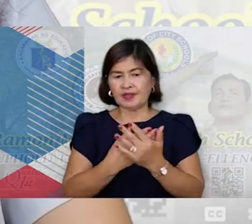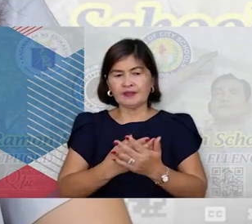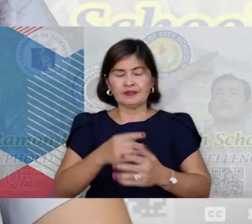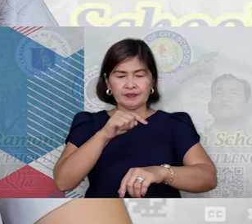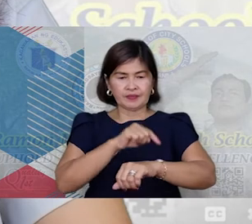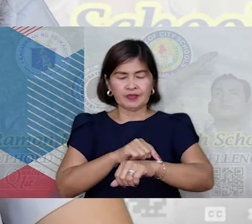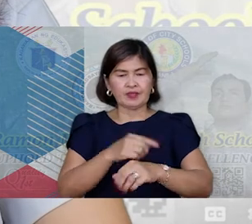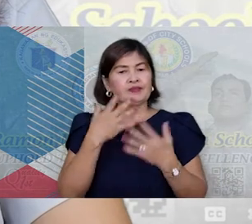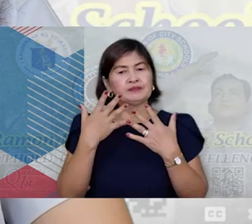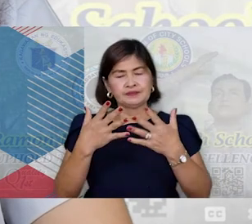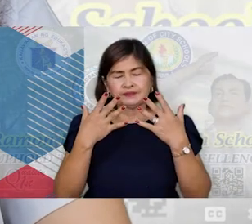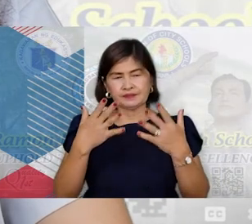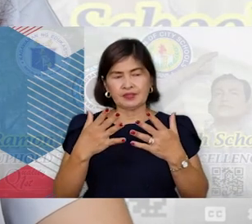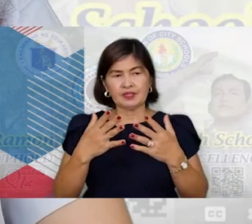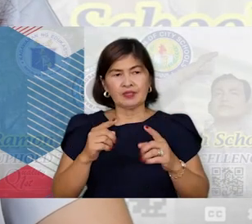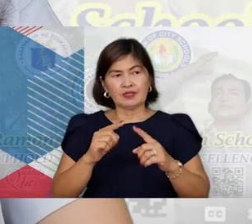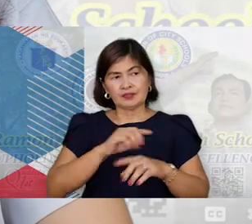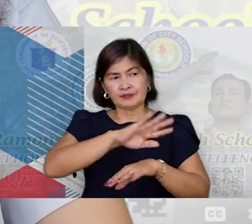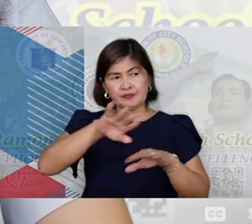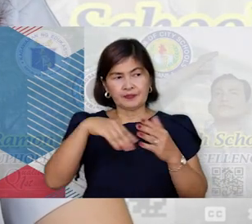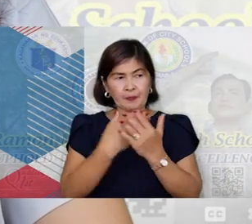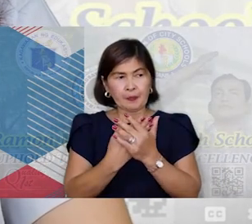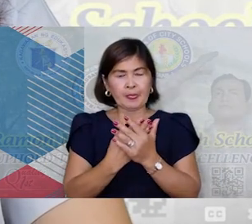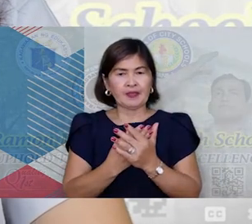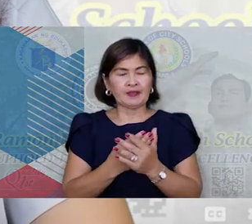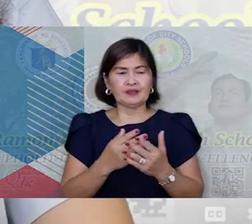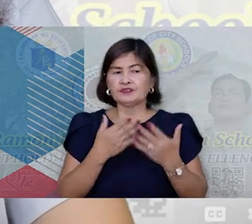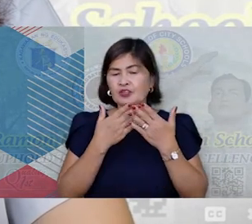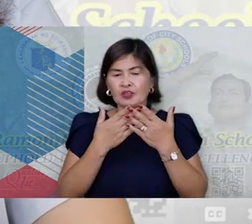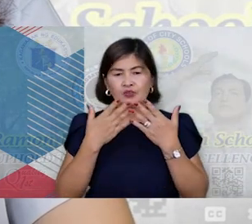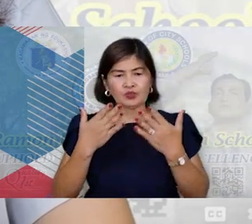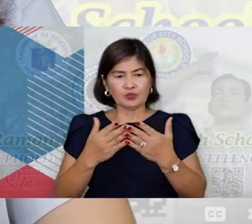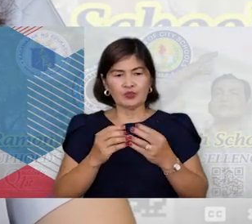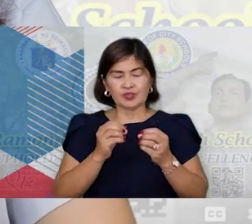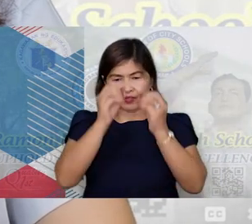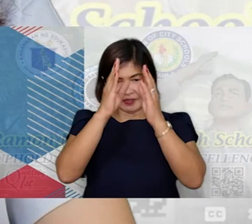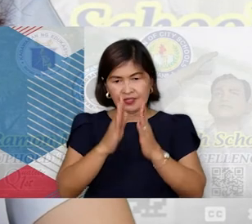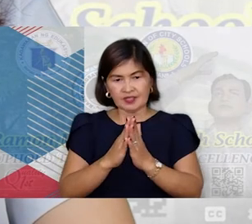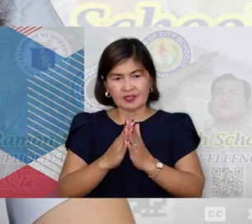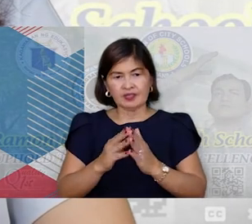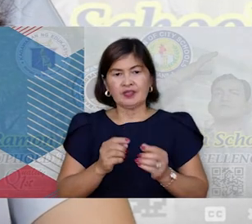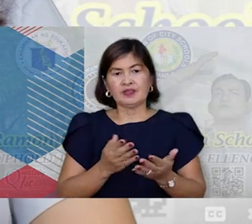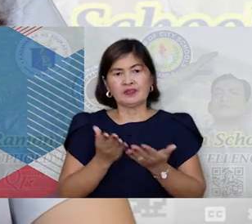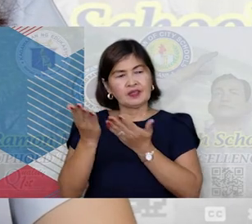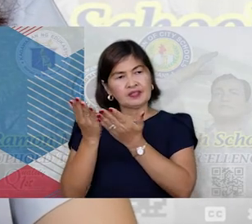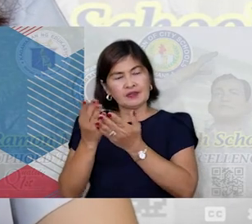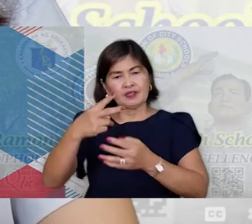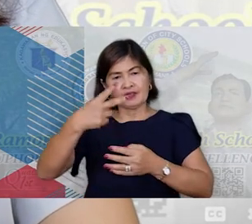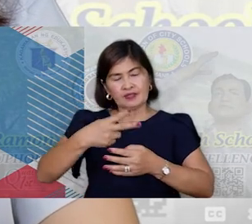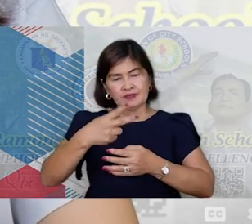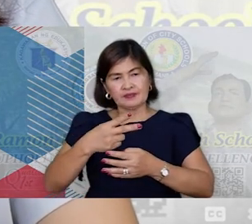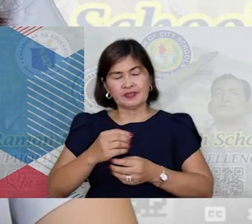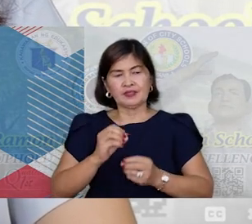Maraming salamat din po sa ating mga butihing guro na nagsilbing pangalawang magulang sa loob